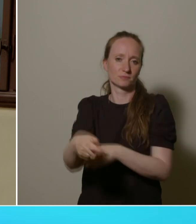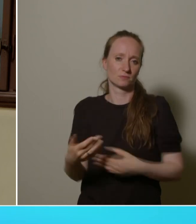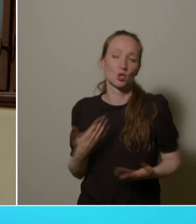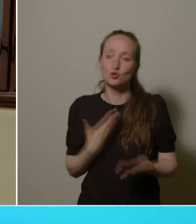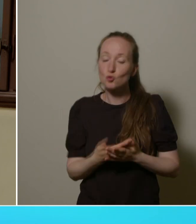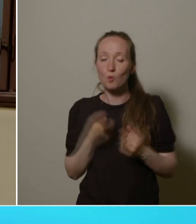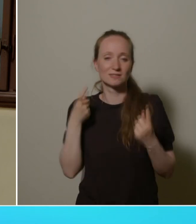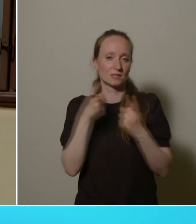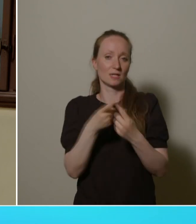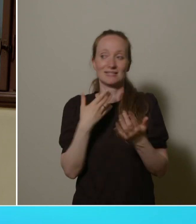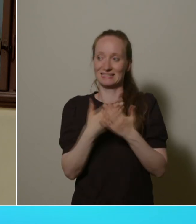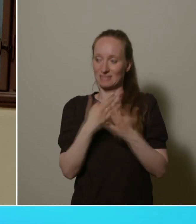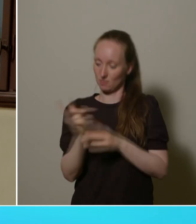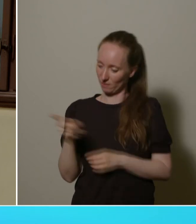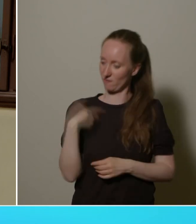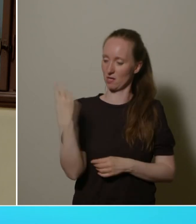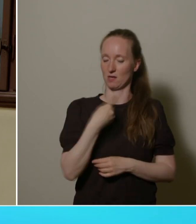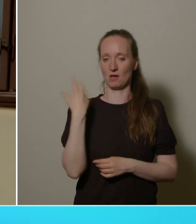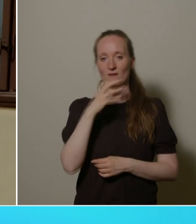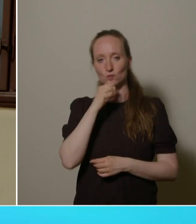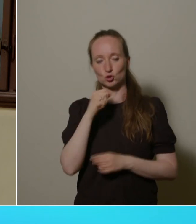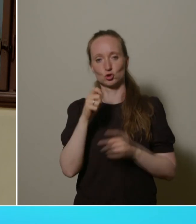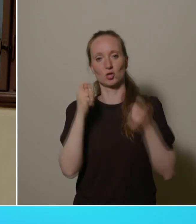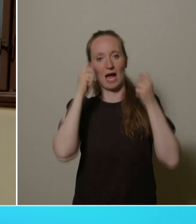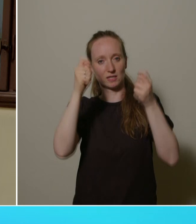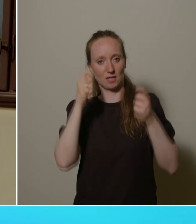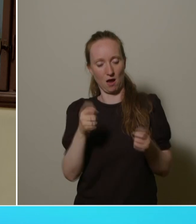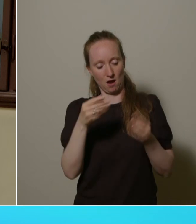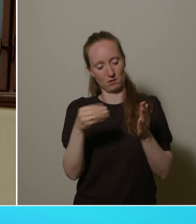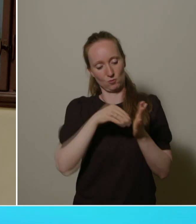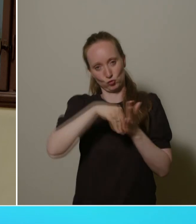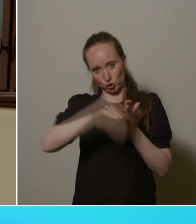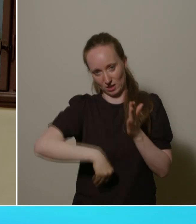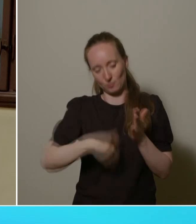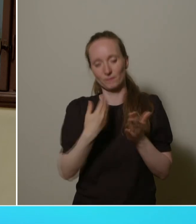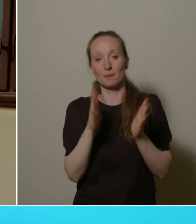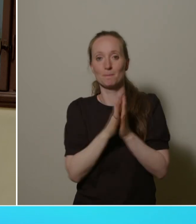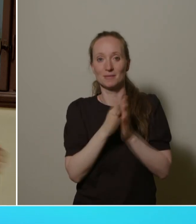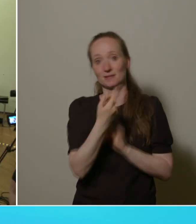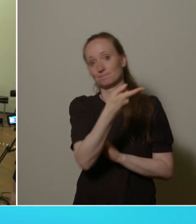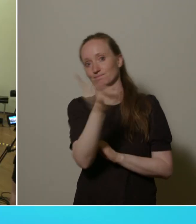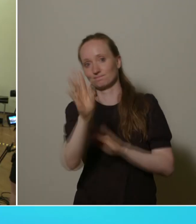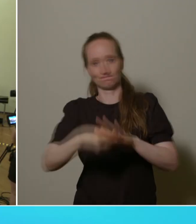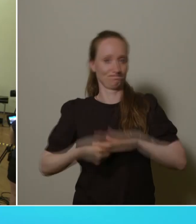wir MiteinreicherInnen auf diesem Antrag und bitten Sie um Zustimmung. Danke.